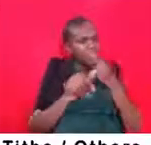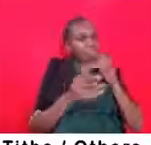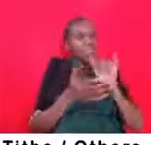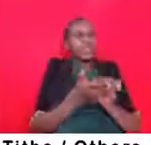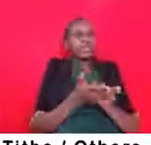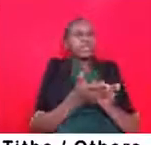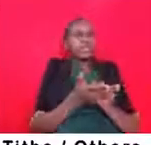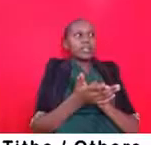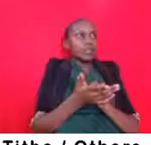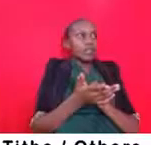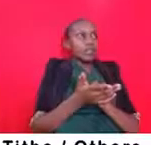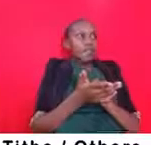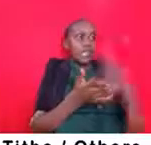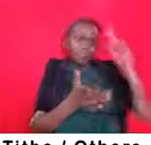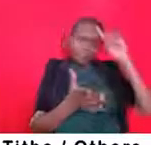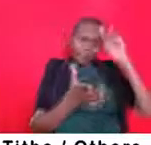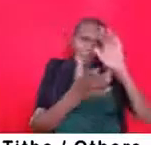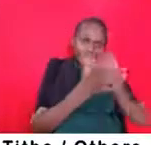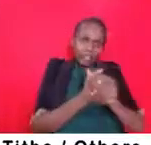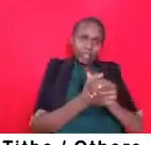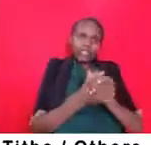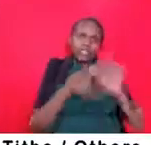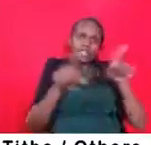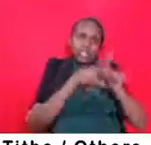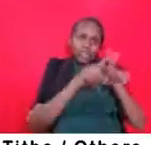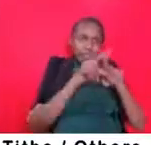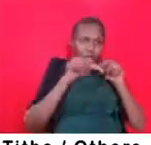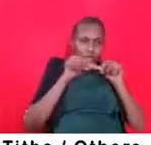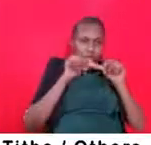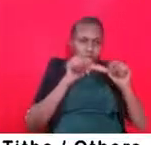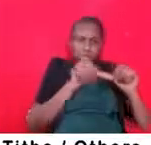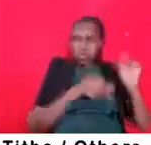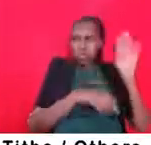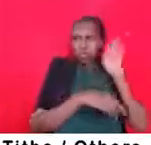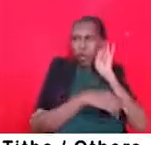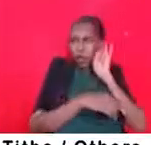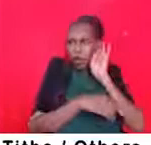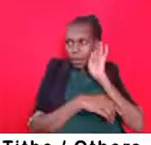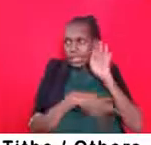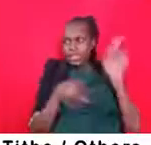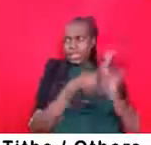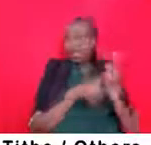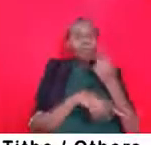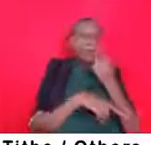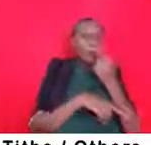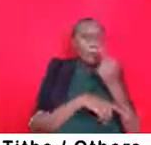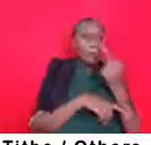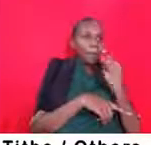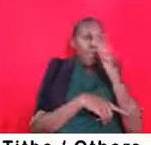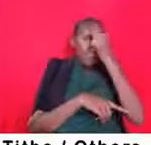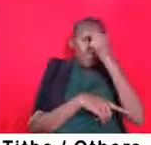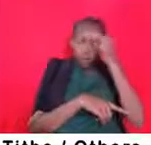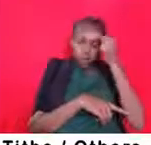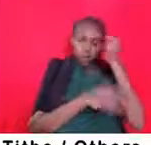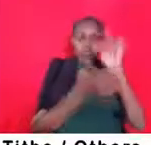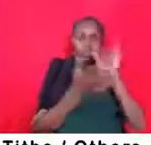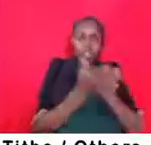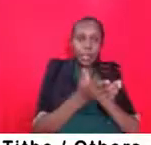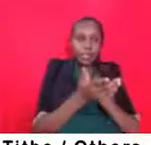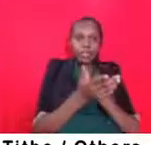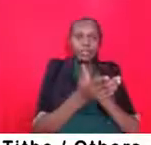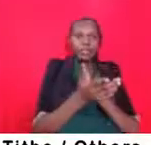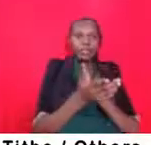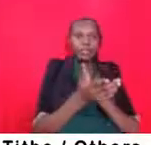kwamba ataamini na yeye atazidi kutii. Naye akamwambia, kwa sababu ya hivyo ambavyo